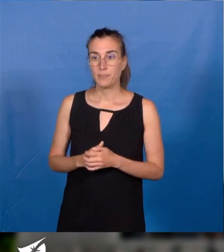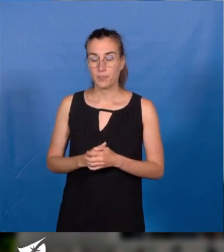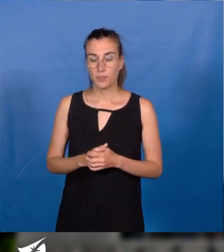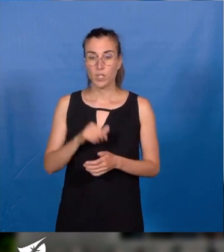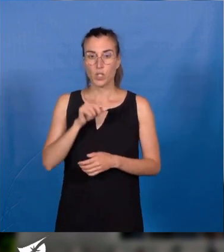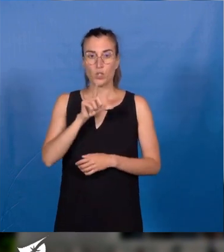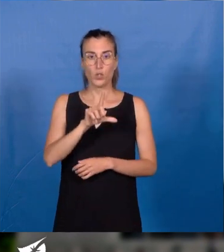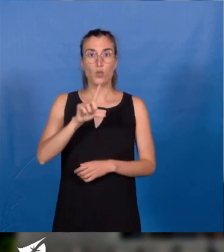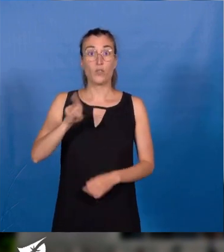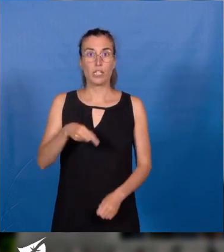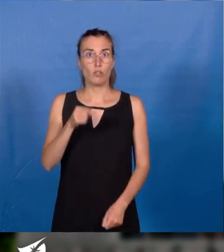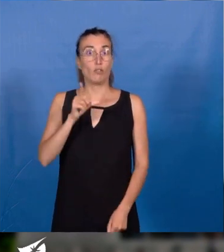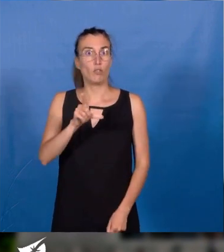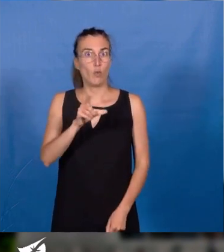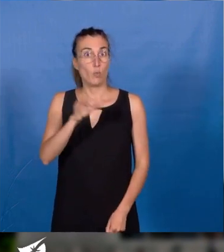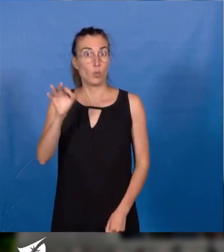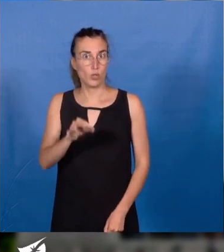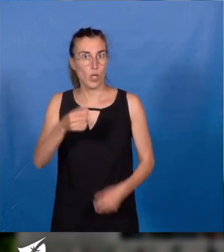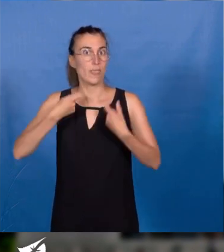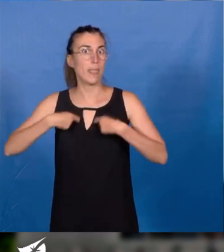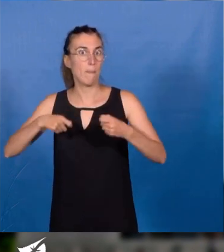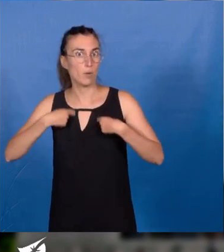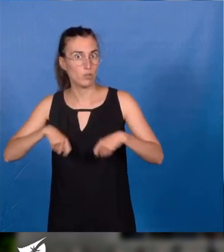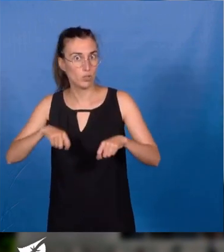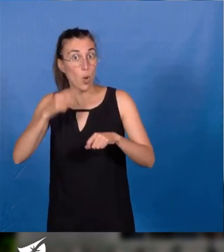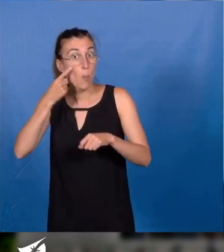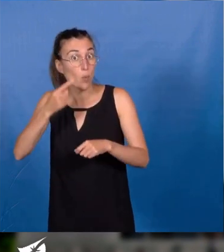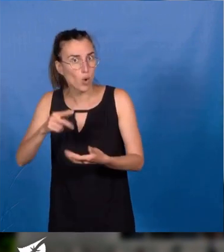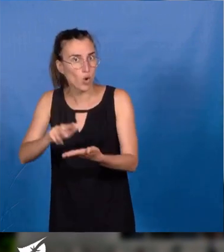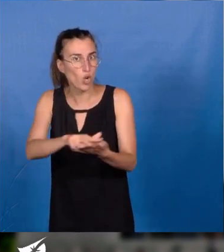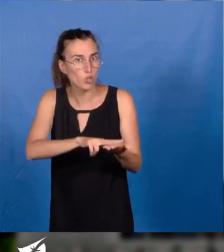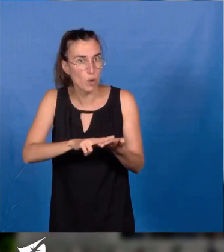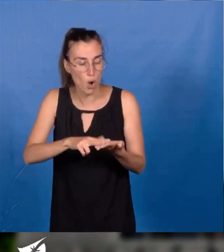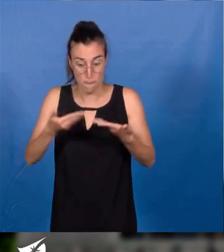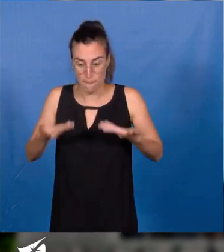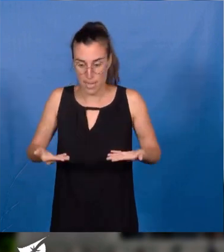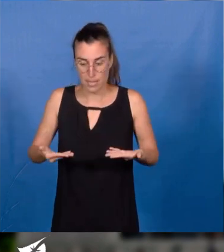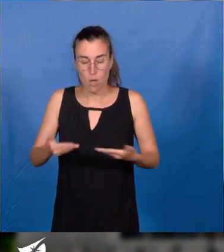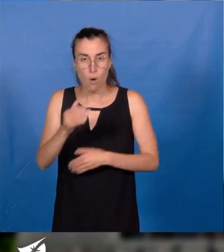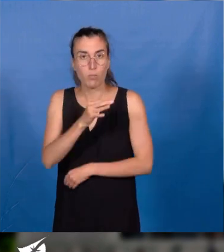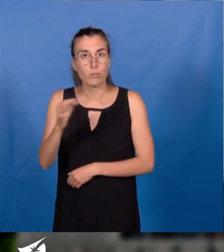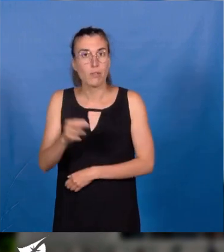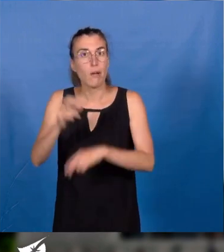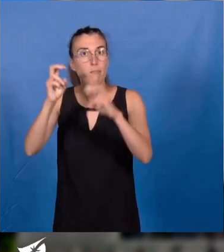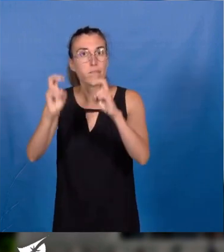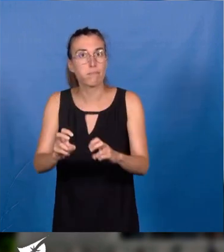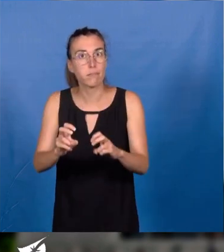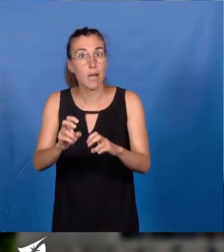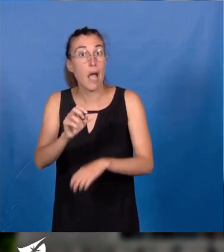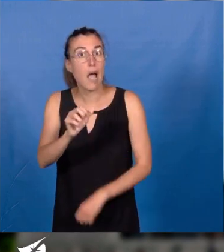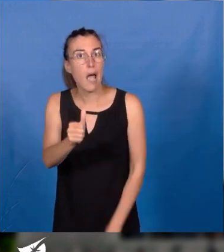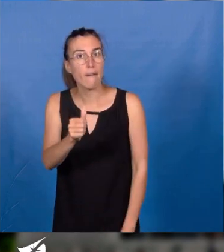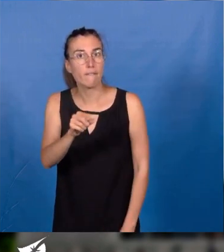PIB au logement. Et aujourd'hui, ce chiffre est tombé à 1,5%.